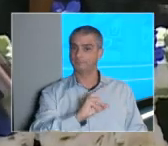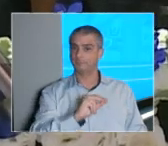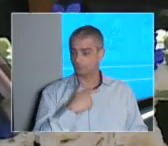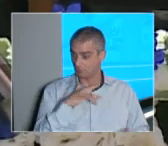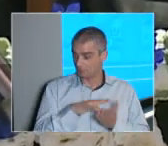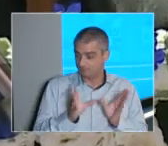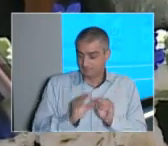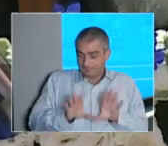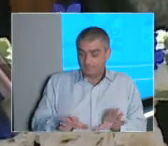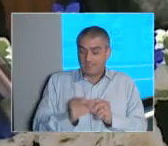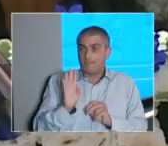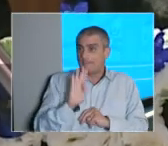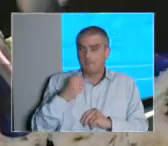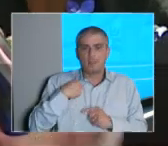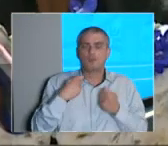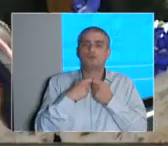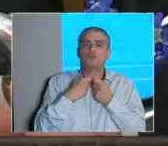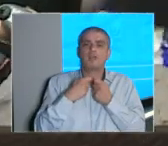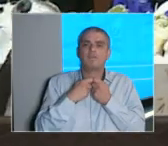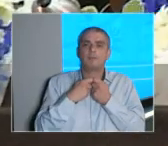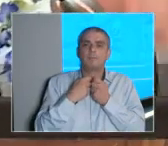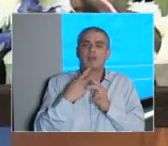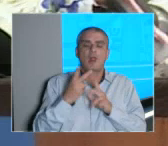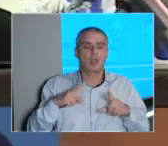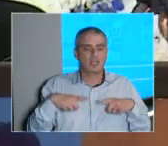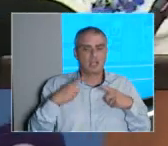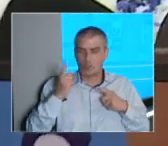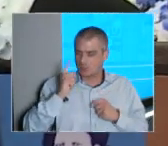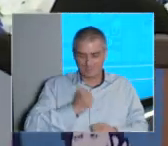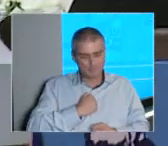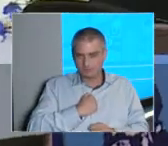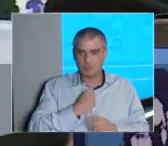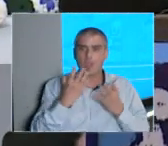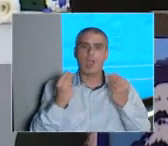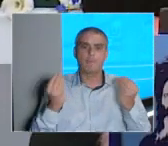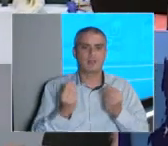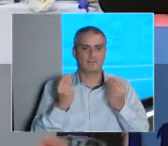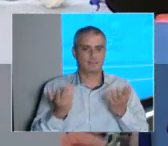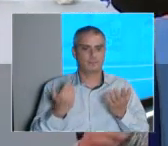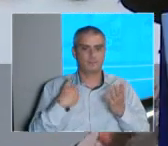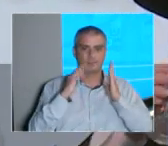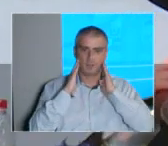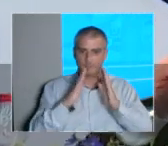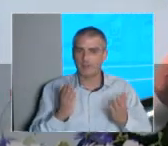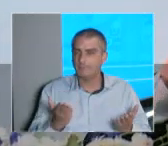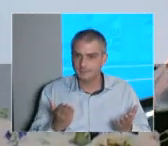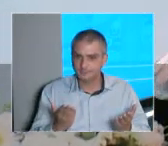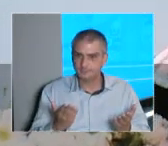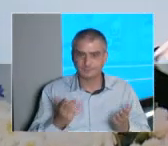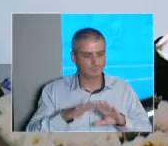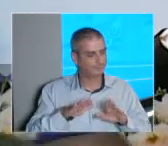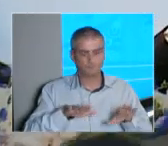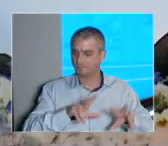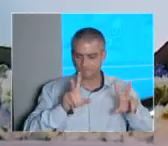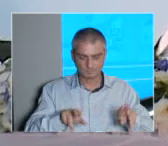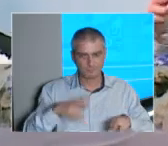יושבים עם נתניהו, אנחנו מבינים שאנחנו שותפים לו מעבר לקיום המצוות בפועל, בהרבה מאוד דברים. אנחנו מאמינים שהים לא